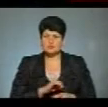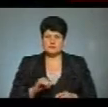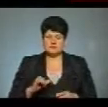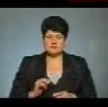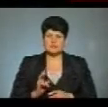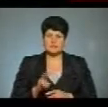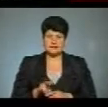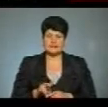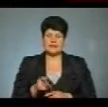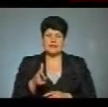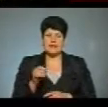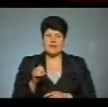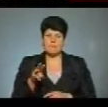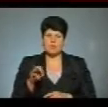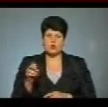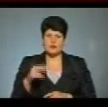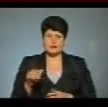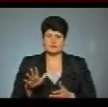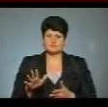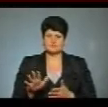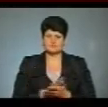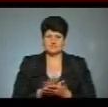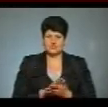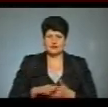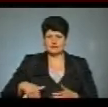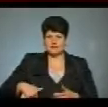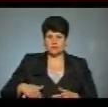на гемодіаліз, возить соціальне таксі.